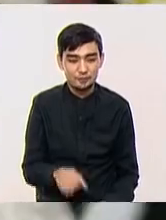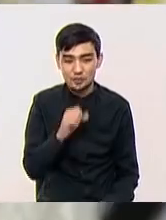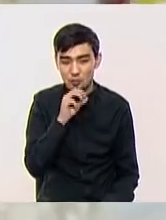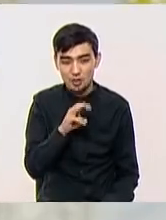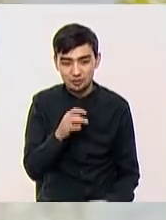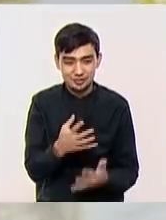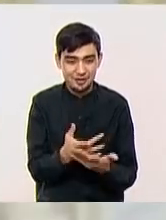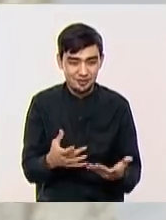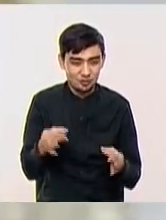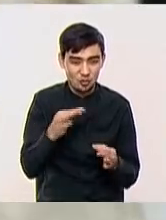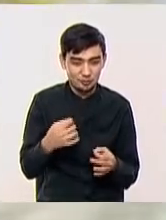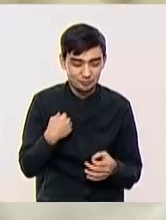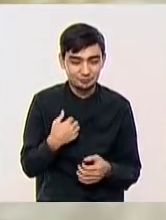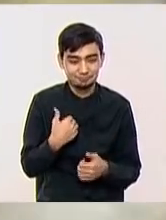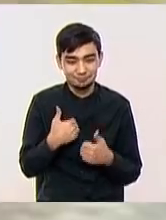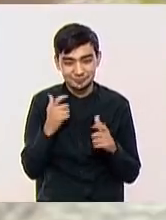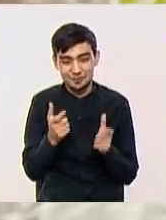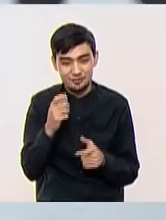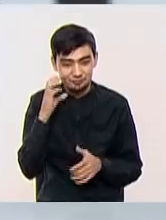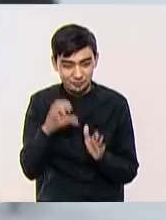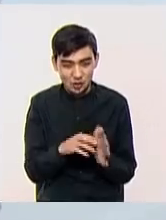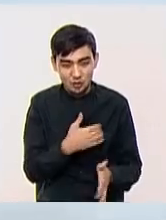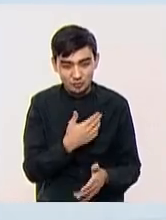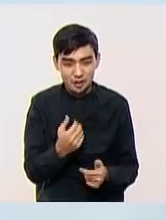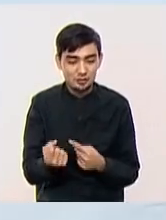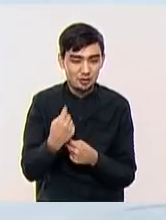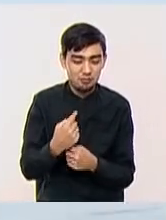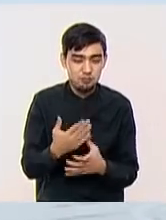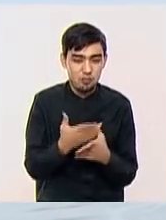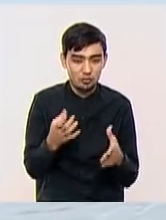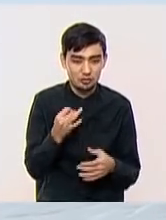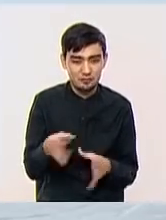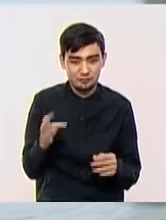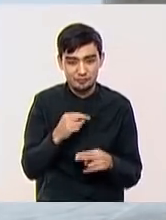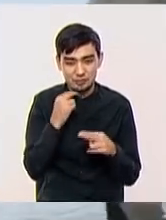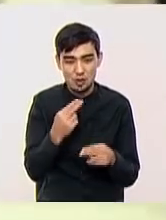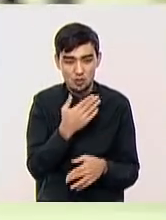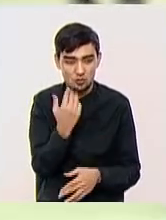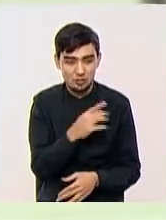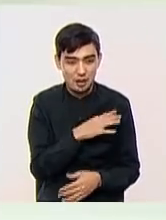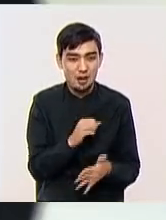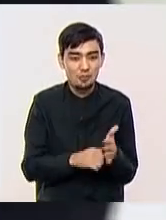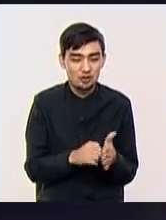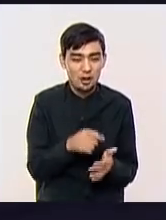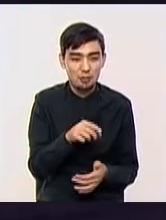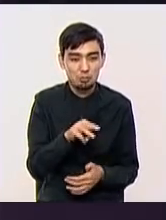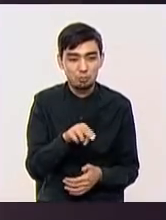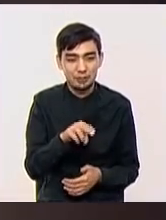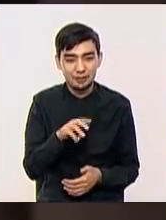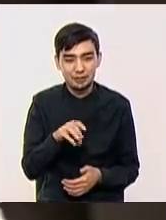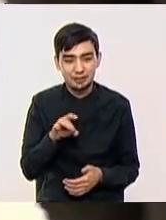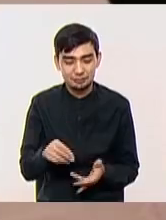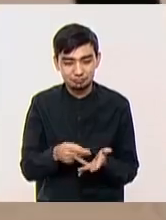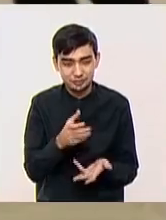карантиндік шараларды сақтауға тырысатынын айтады. Дегенмен тапсырыс берушілердің көбі бұған назар аудармайды дейді. Себебі олардан ПТР тесті мен